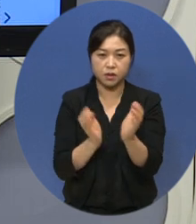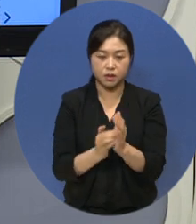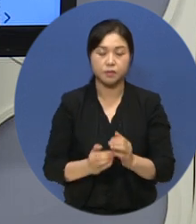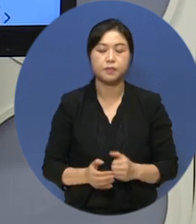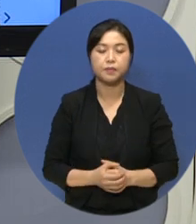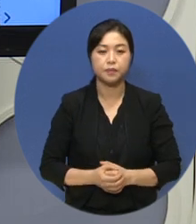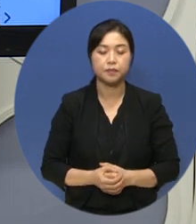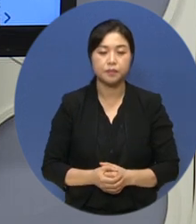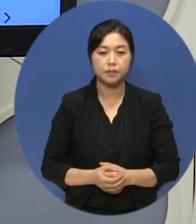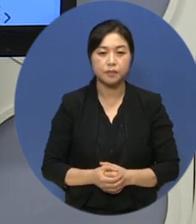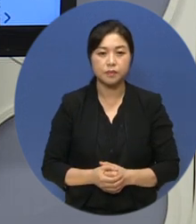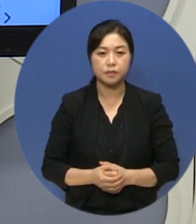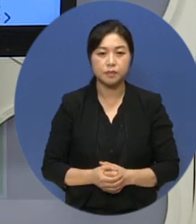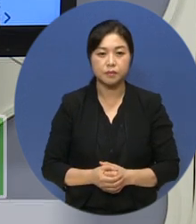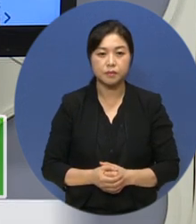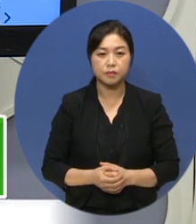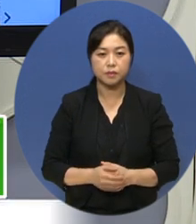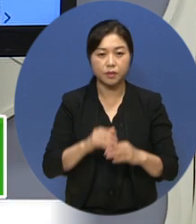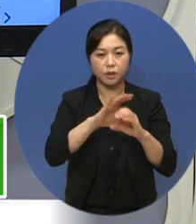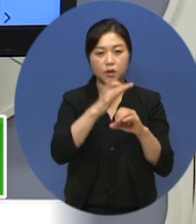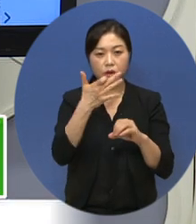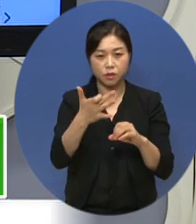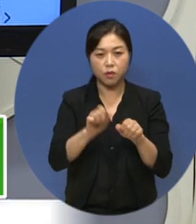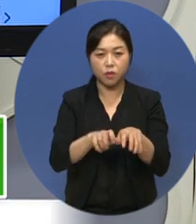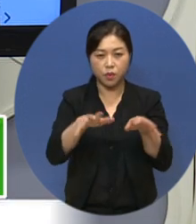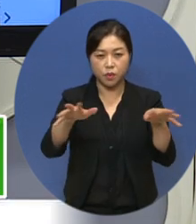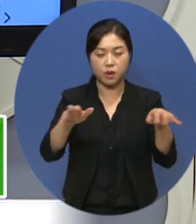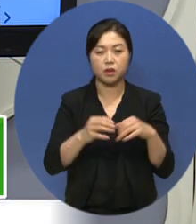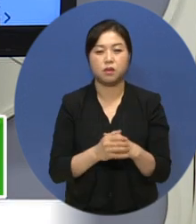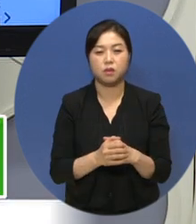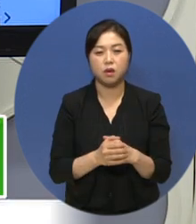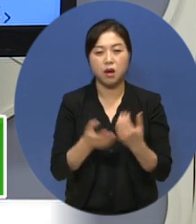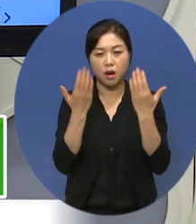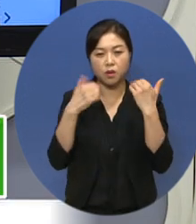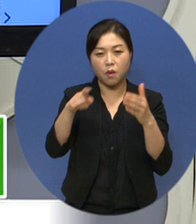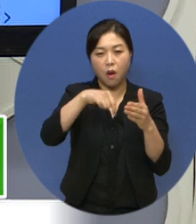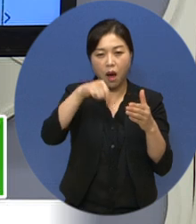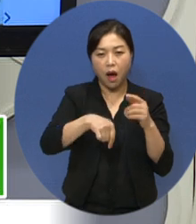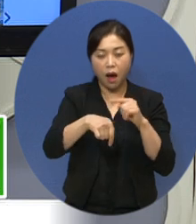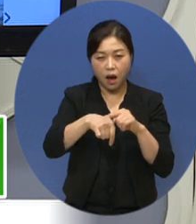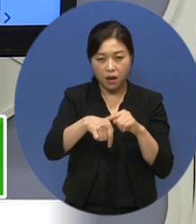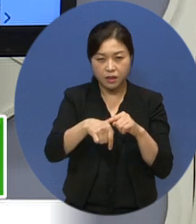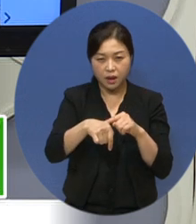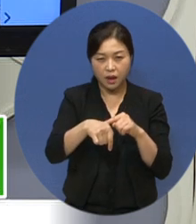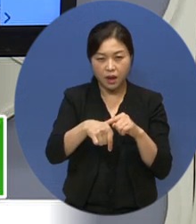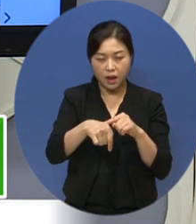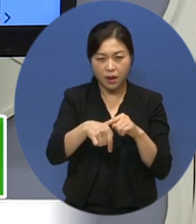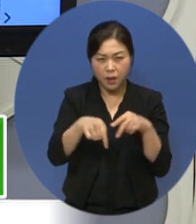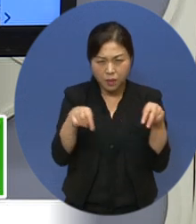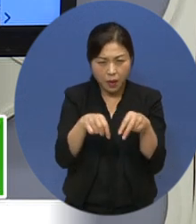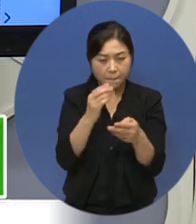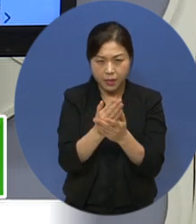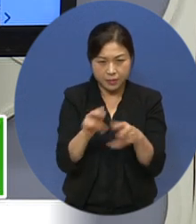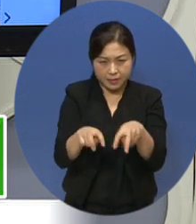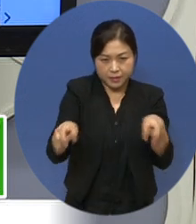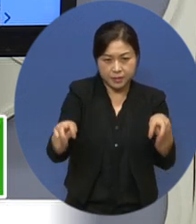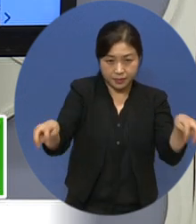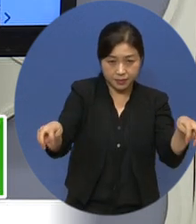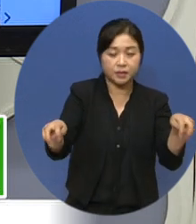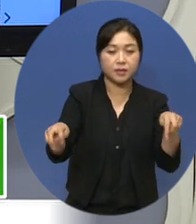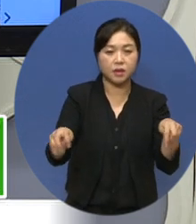다음 소식입니다 콜은 알고 확산으로 강화된 학교내 밀집도 최소화 조치 등이 시행됨에 따라